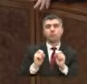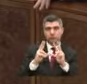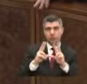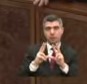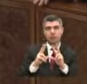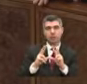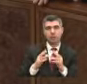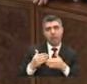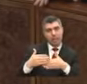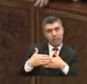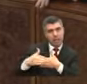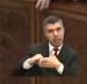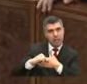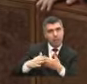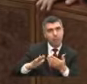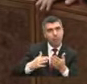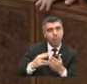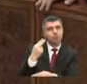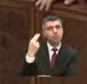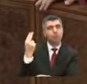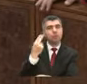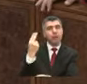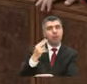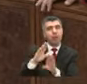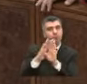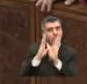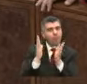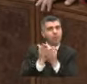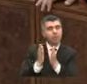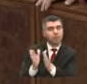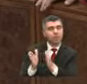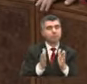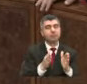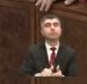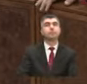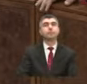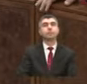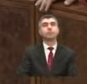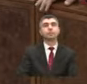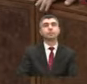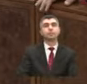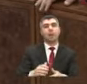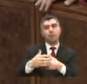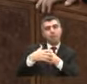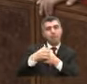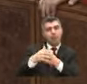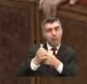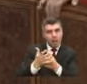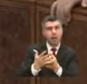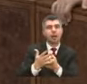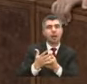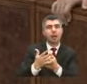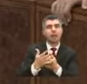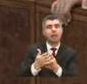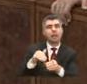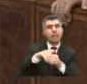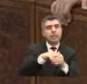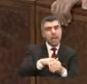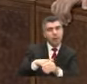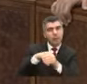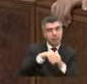جاهزه باش تضف جامعه قائمه بذاتها. بالنسبه للبركان، تورير، تفيقيك، فيقيك